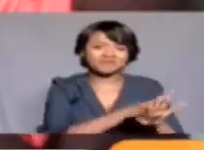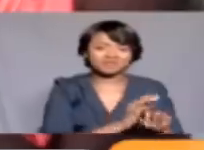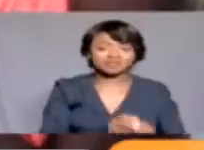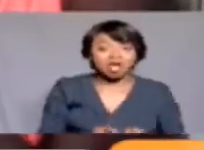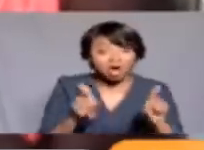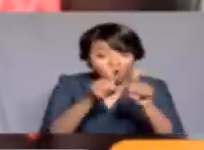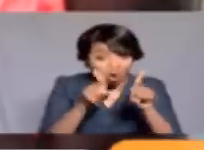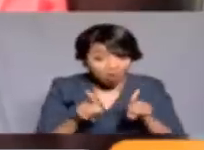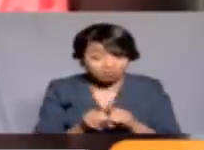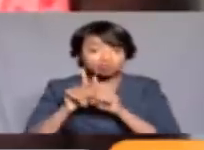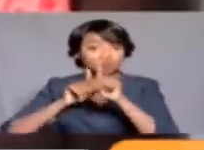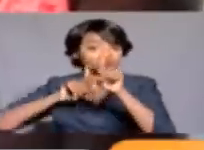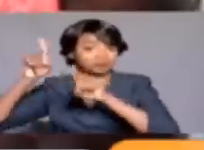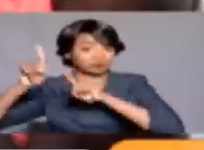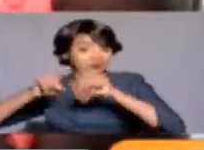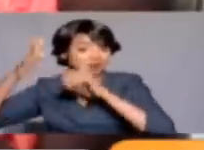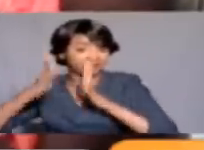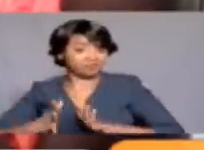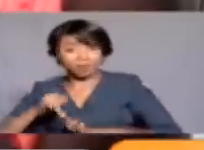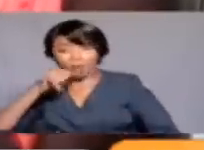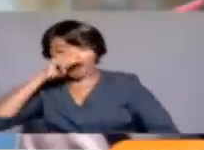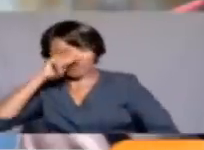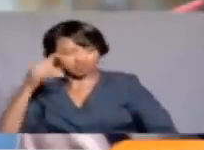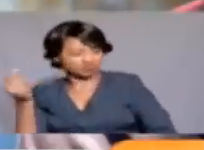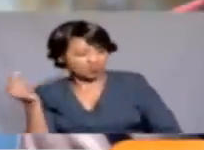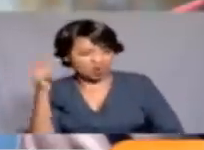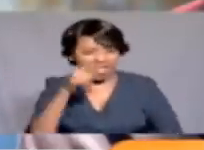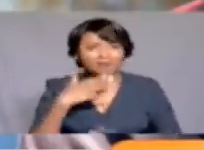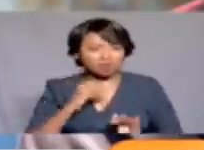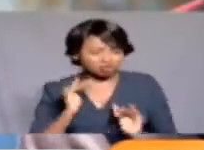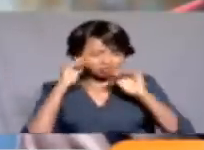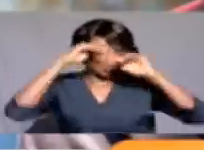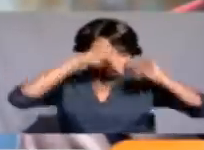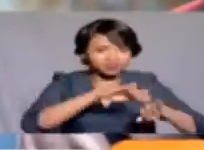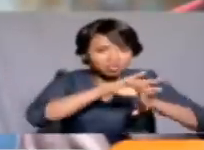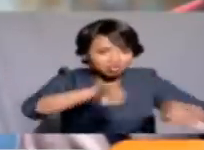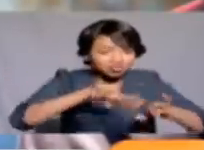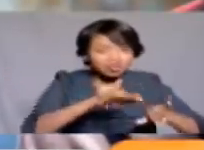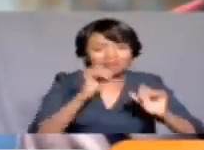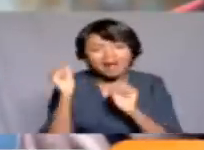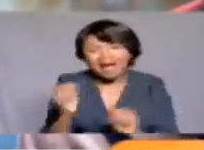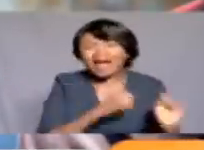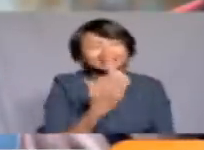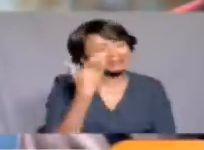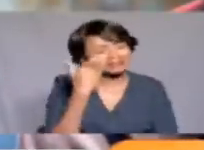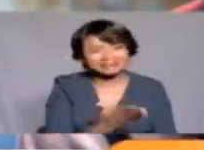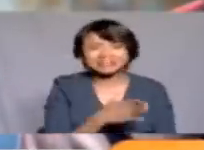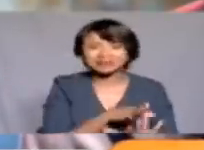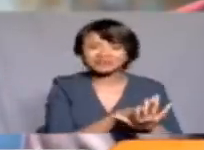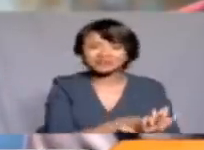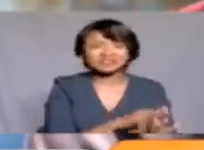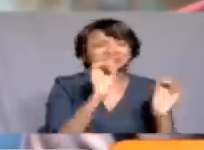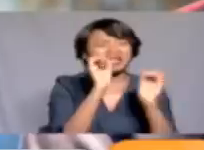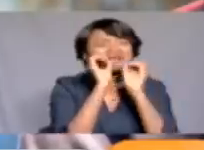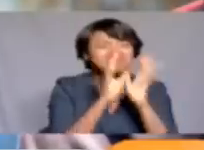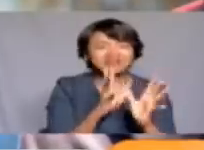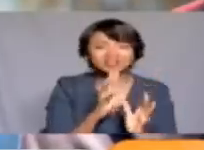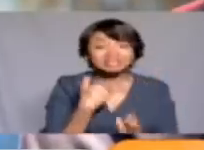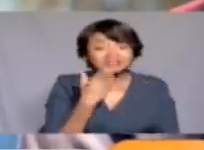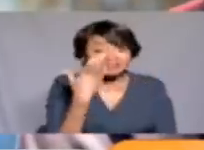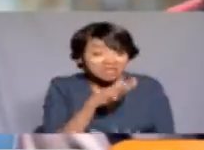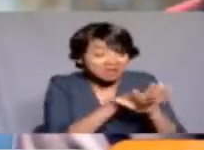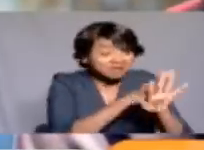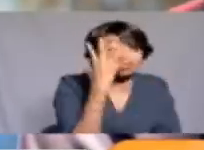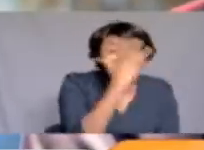utalii, wale watalii ambao wanapelekwa scuba diving hawaoni kitu. Hawaoni samaki wale maridadi, hawaoni